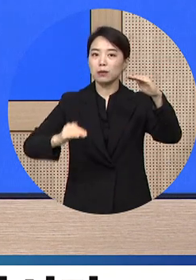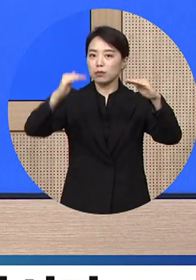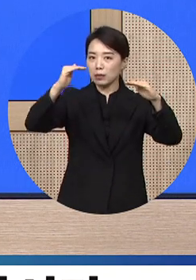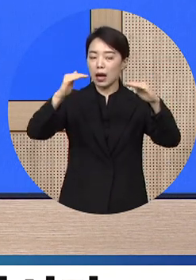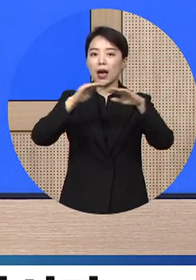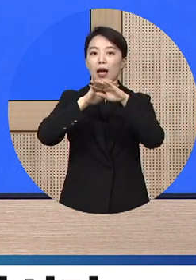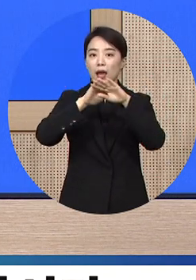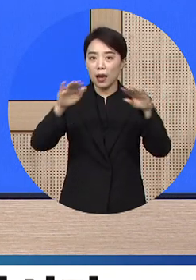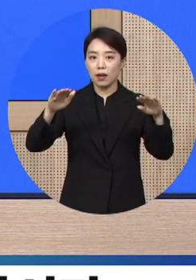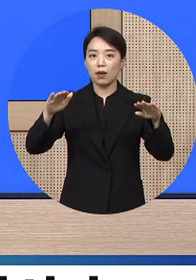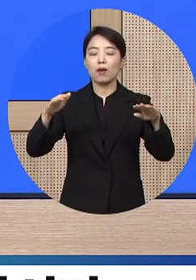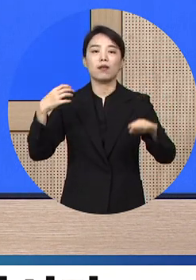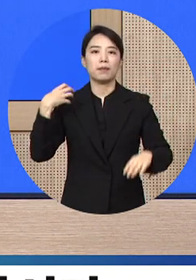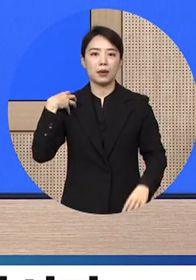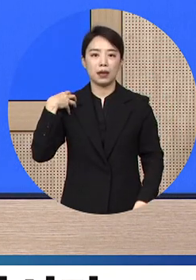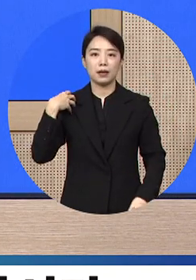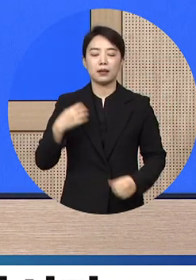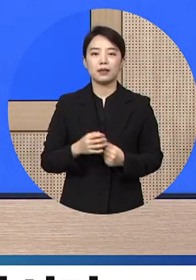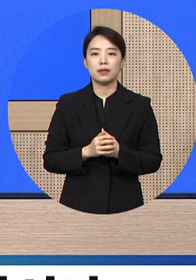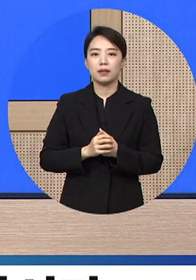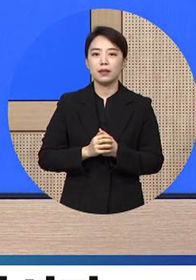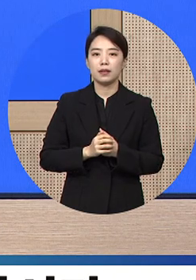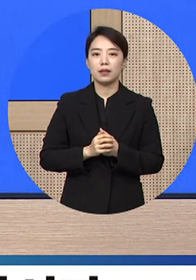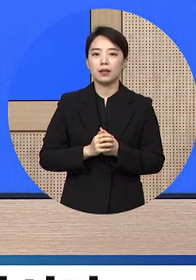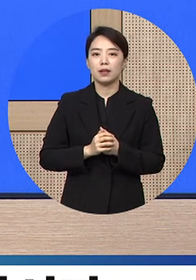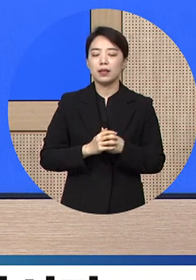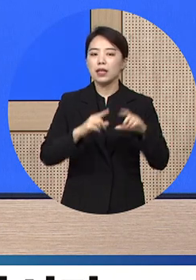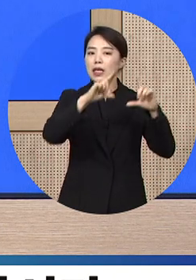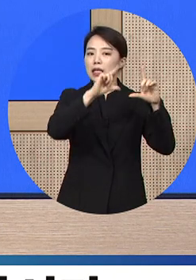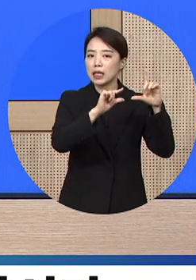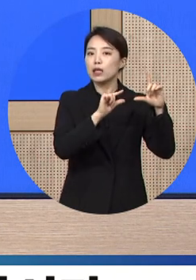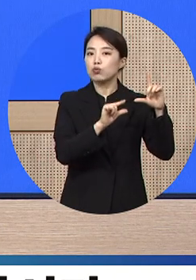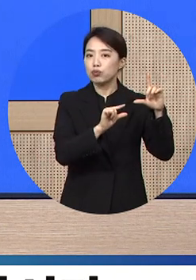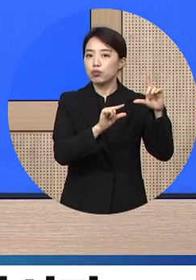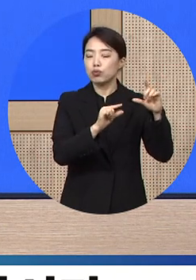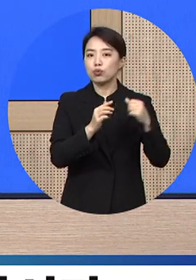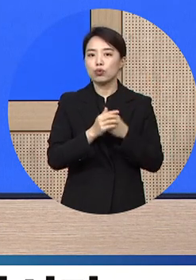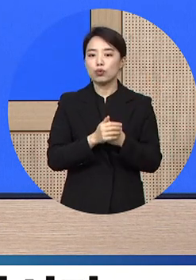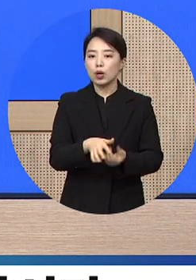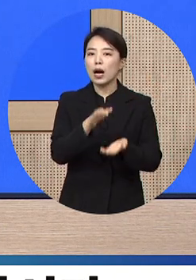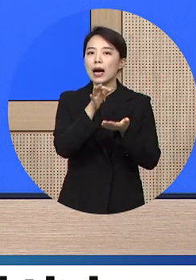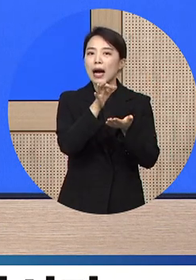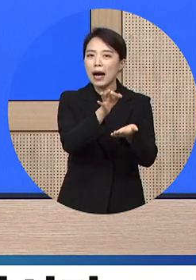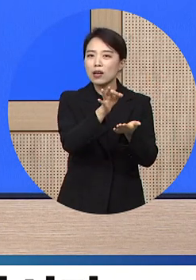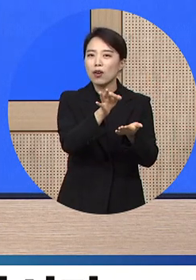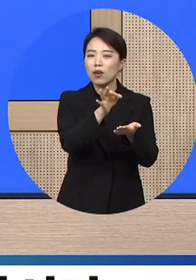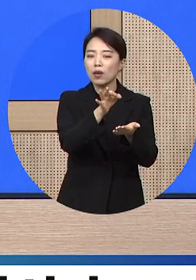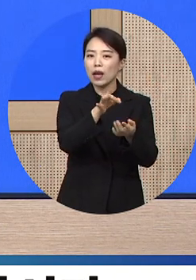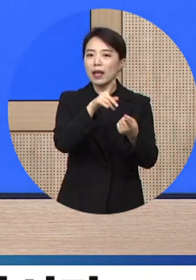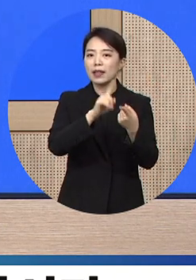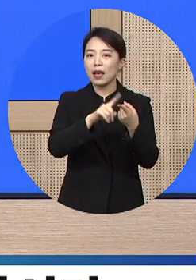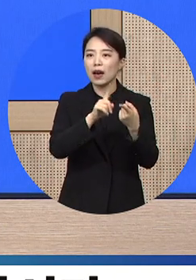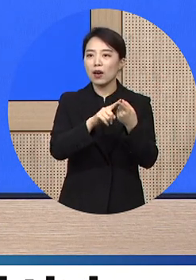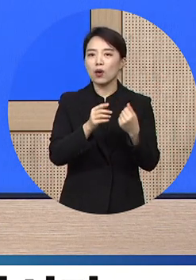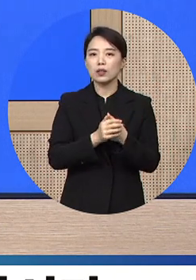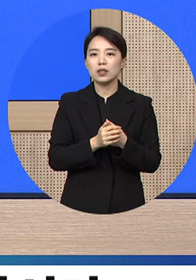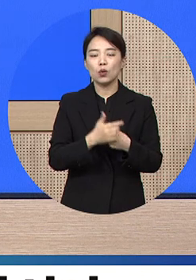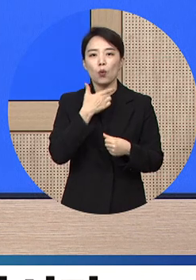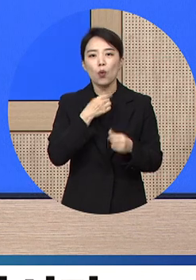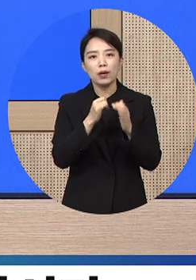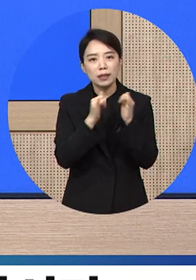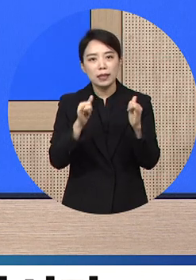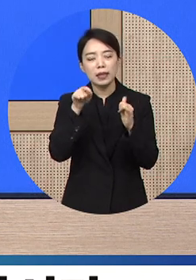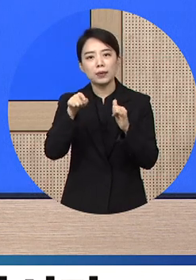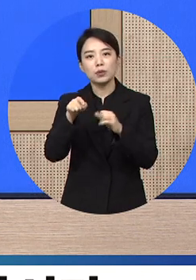것이 공공의 할 일입니다. 일부 그 가격의 메커니즘은 수요와 공급에 맡길 수 없는